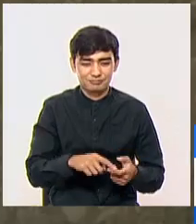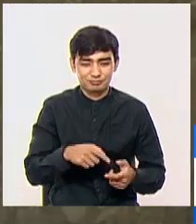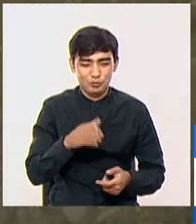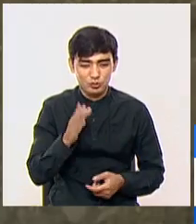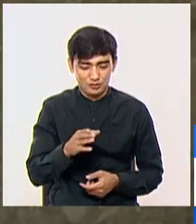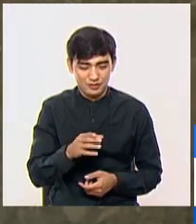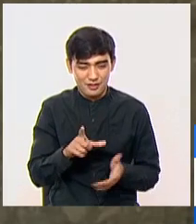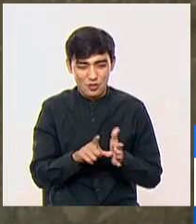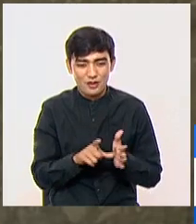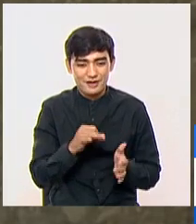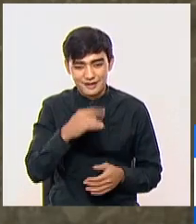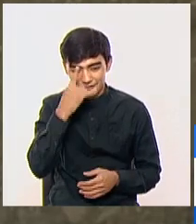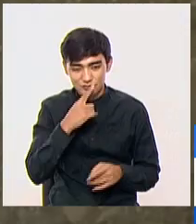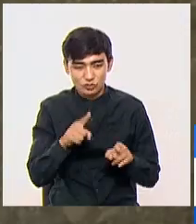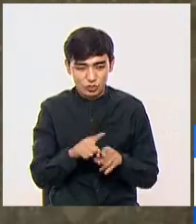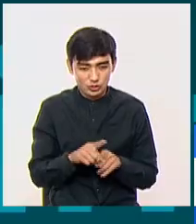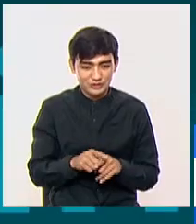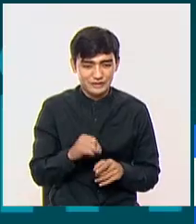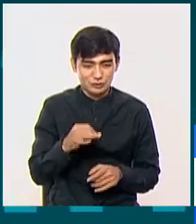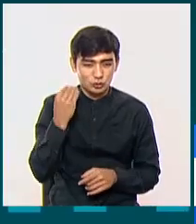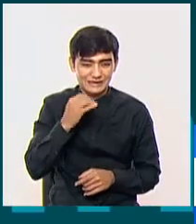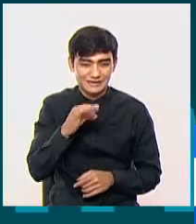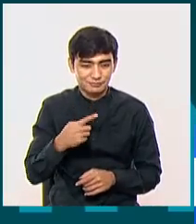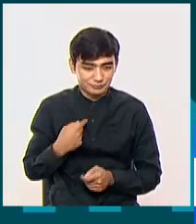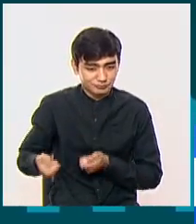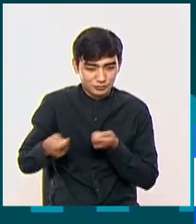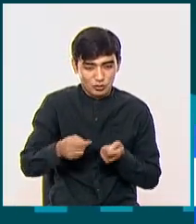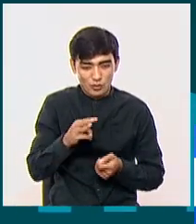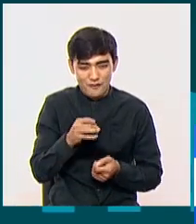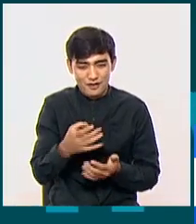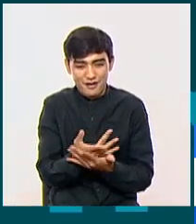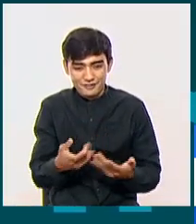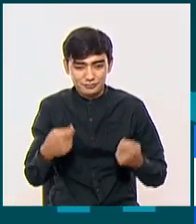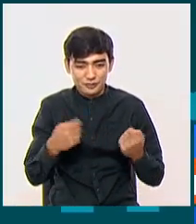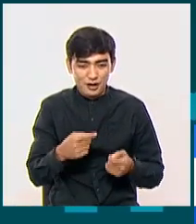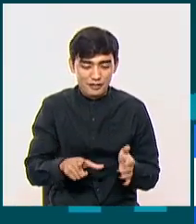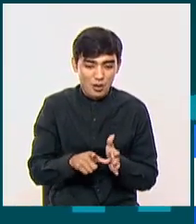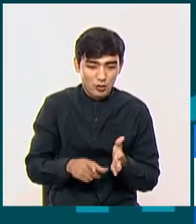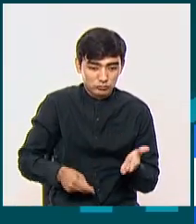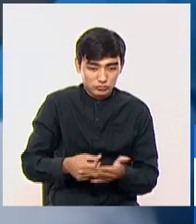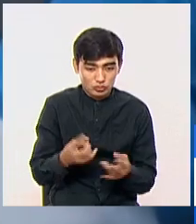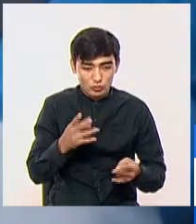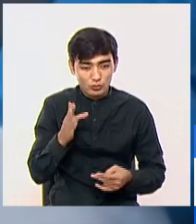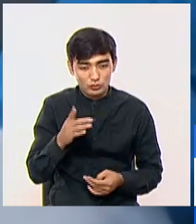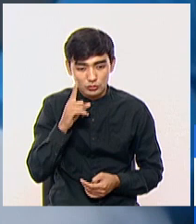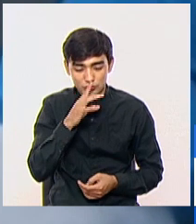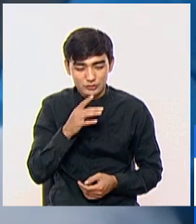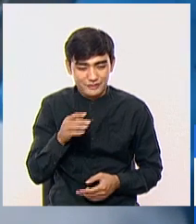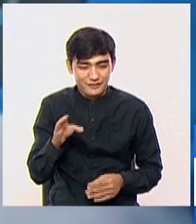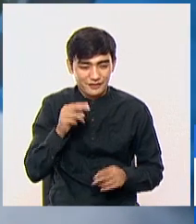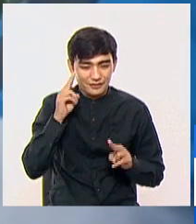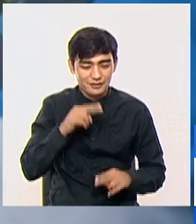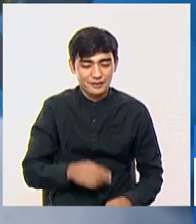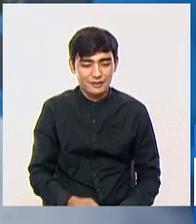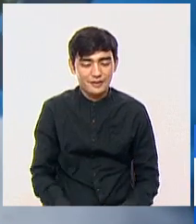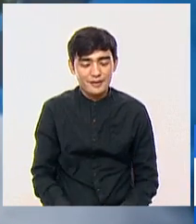Казахстанский предприниматель Рашид Изимов возит товары из Турции. И пока не знает, придется ли ему платить новый сбор. Да,